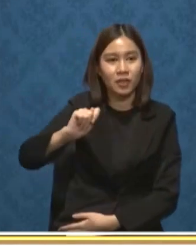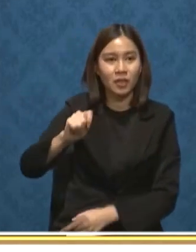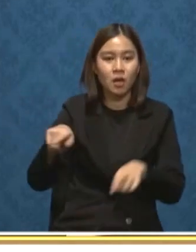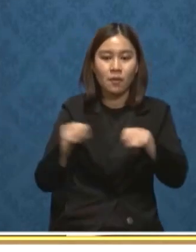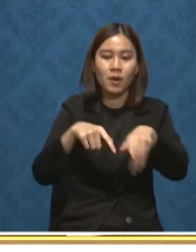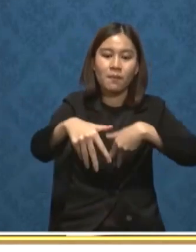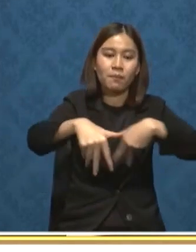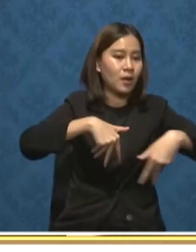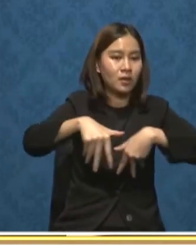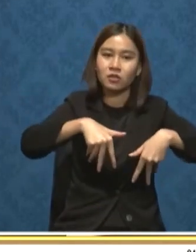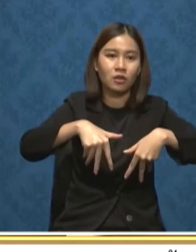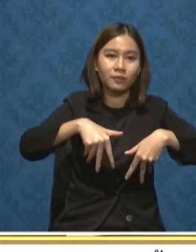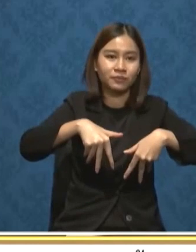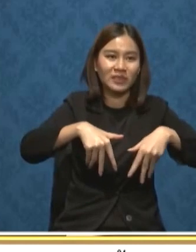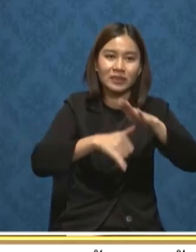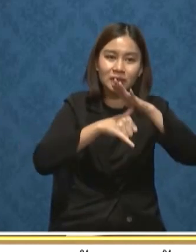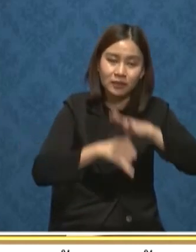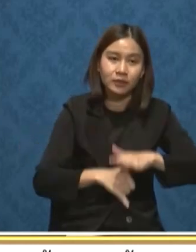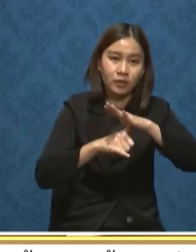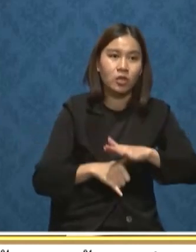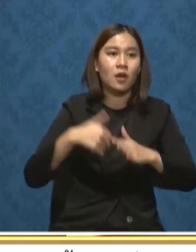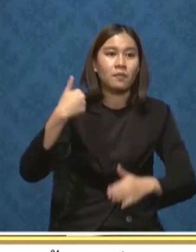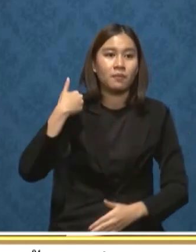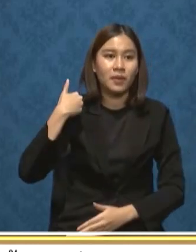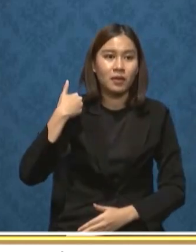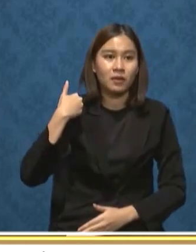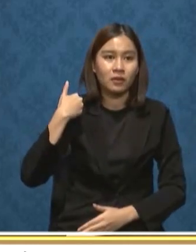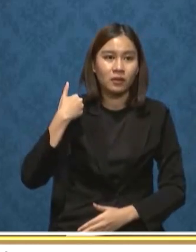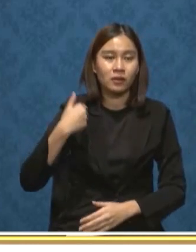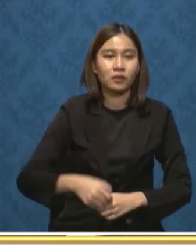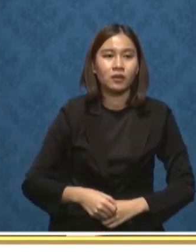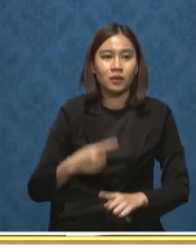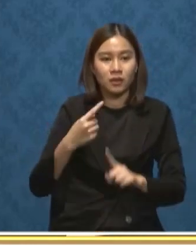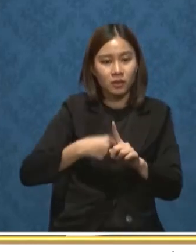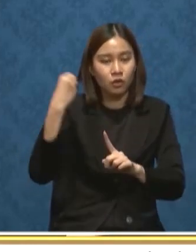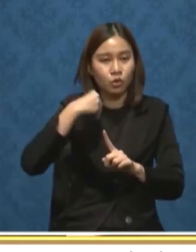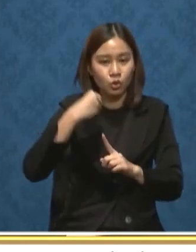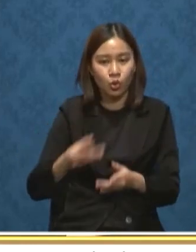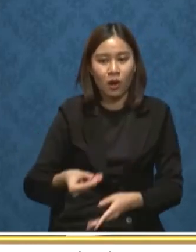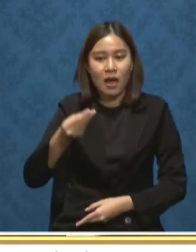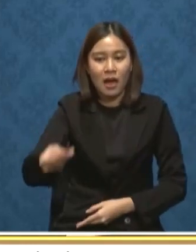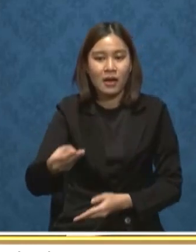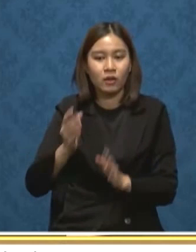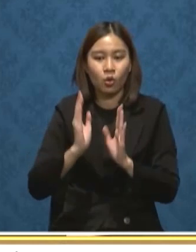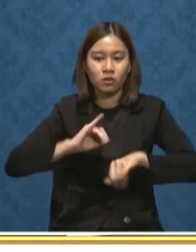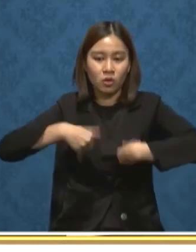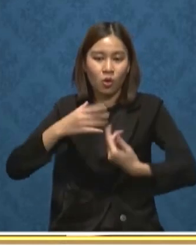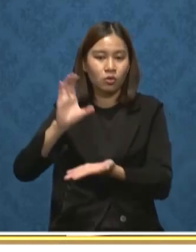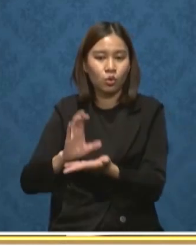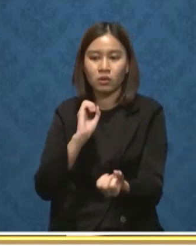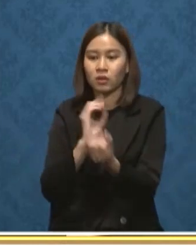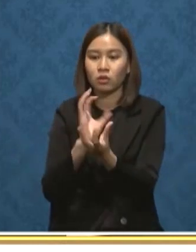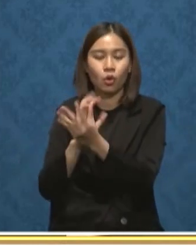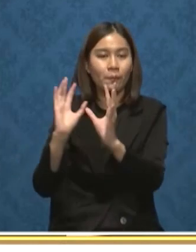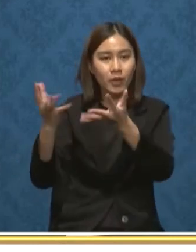เหมือนประชาชนถูกโจนบีบคอลวงกระเป๋า ท่วงค่าคุมคองอยู่ทกเดือนให้กับในทุนเสือนอนกิน ที่ไมตองรับคามเสียง